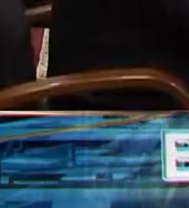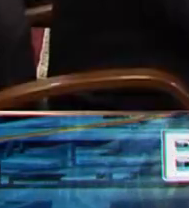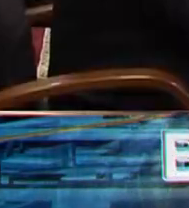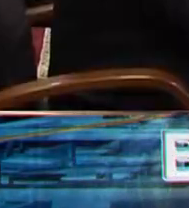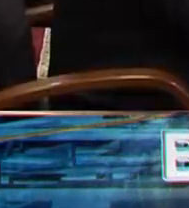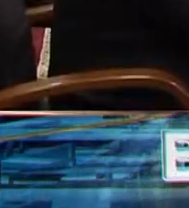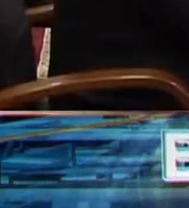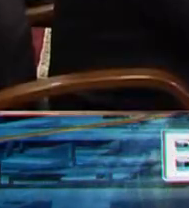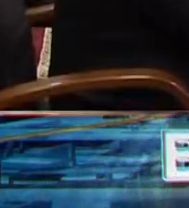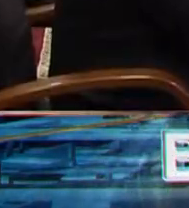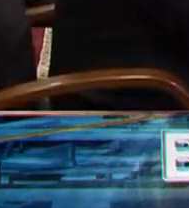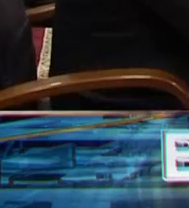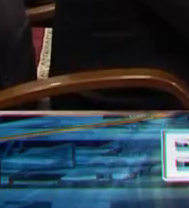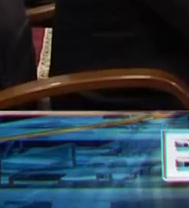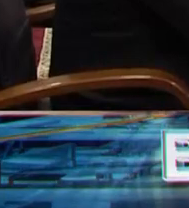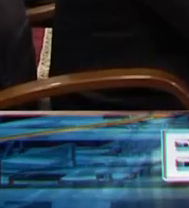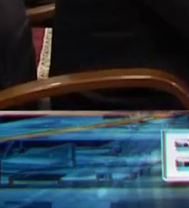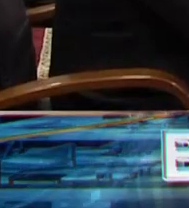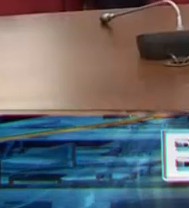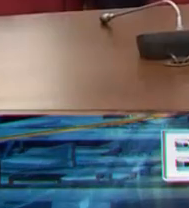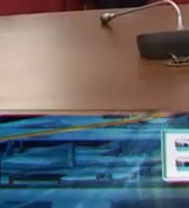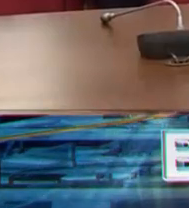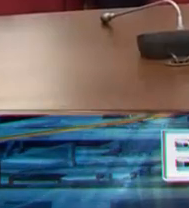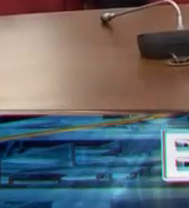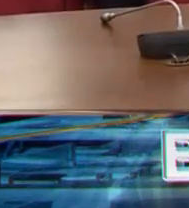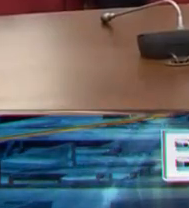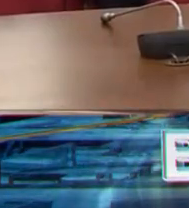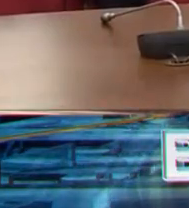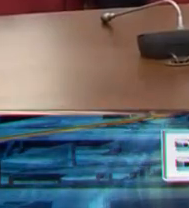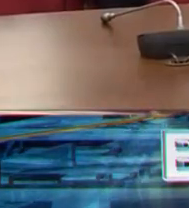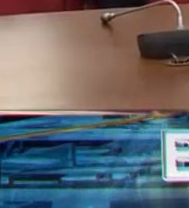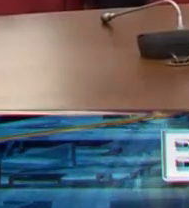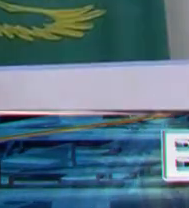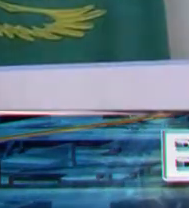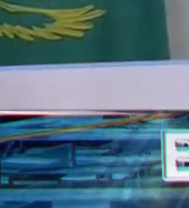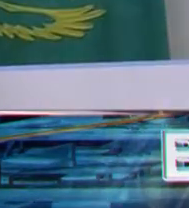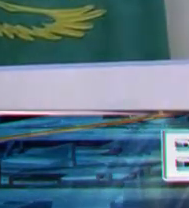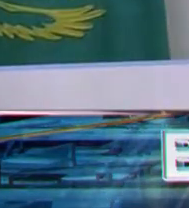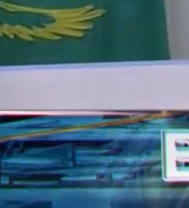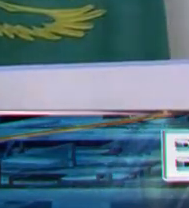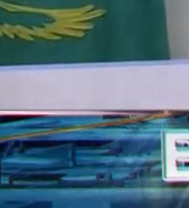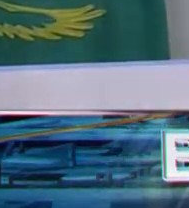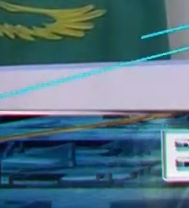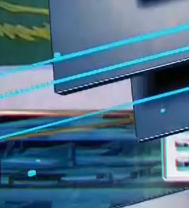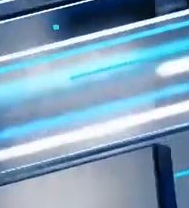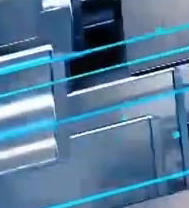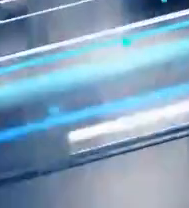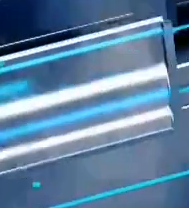Жетісулық шаруалар жылды табыста аяқтады. Бүгін агроөнеркәсіп кешені бойынша жылдық жұмыс қорытындыланды.